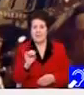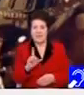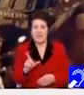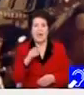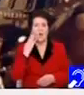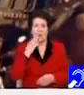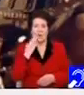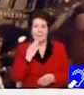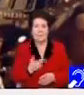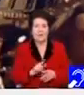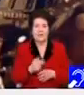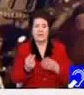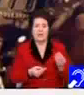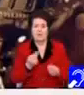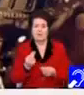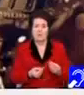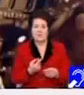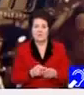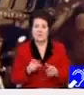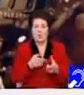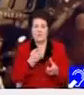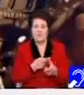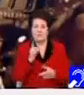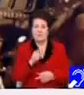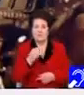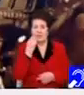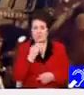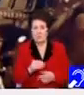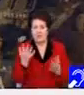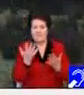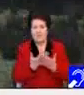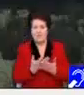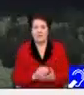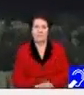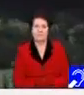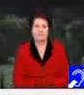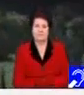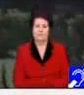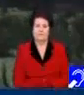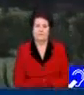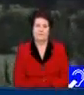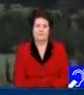Actorul român Alex Ecăreanu joacă într-o peliculă nominalizată la cel mai bun film.